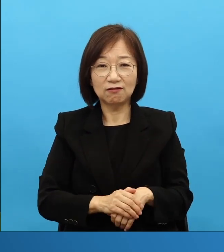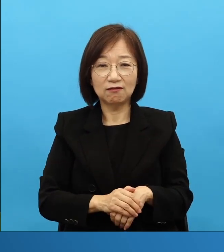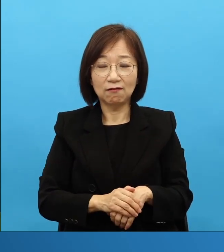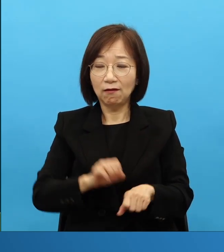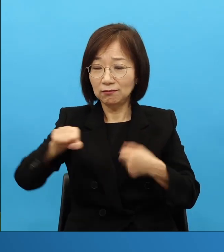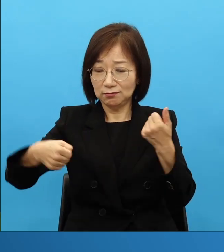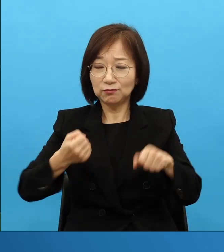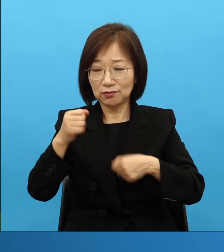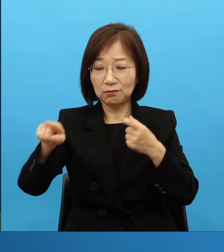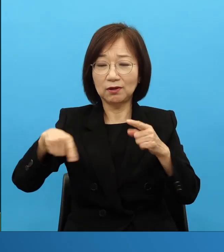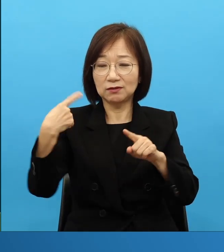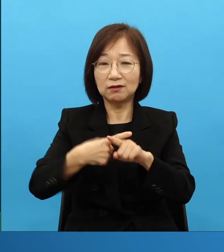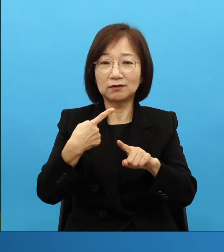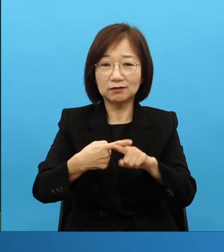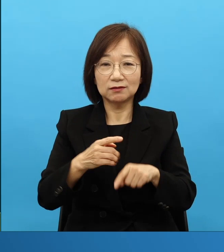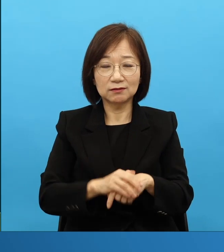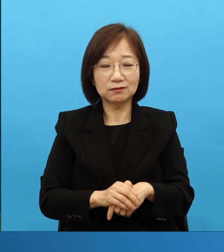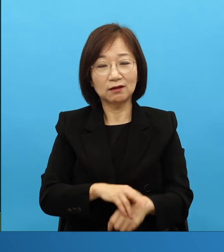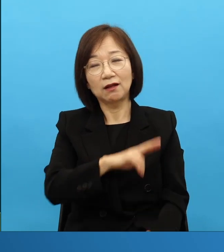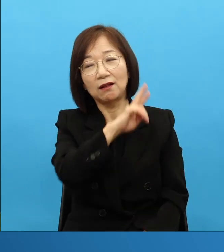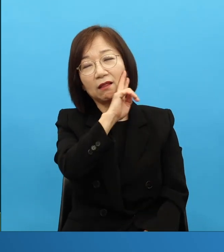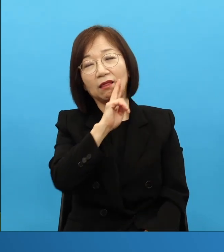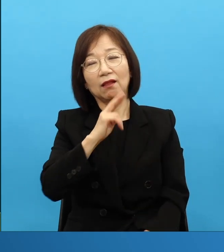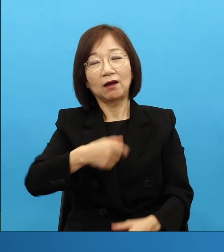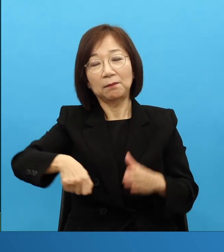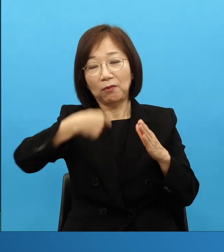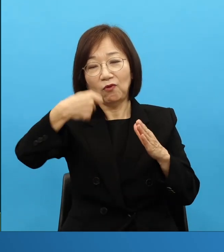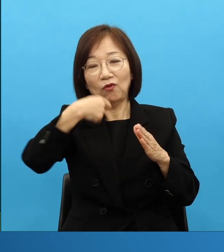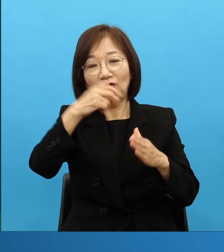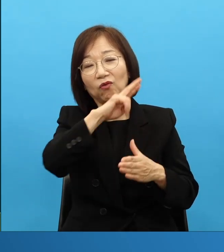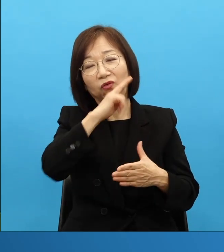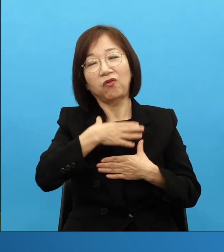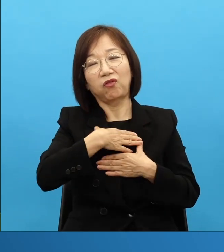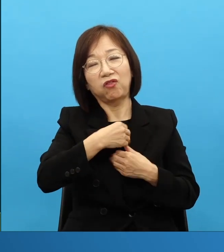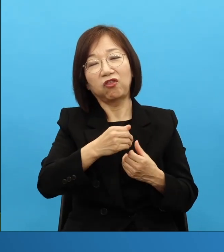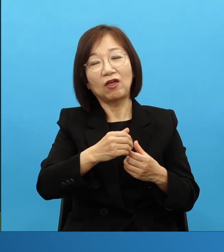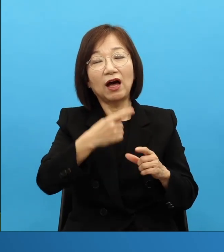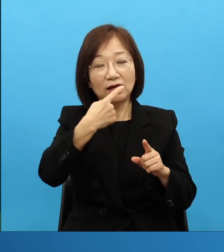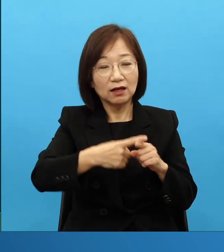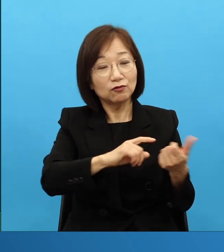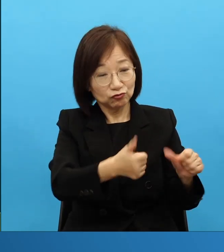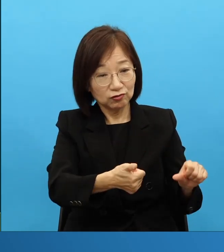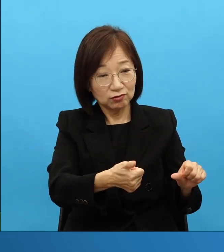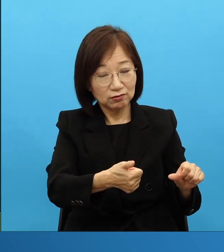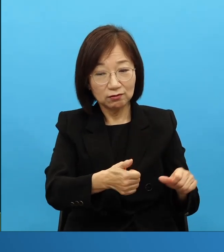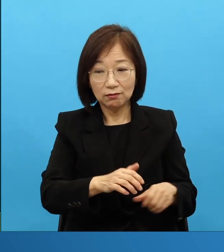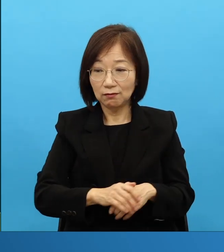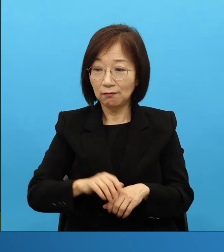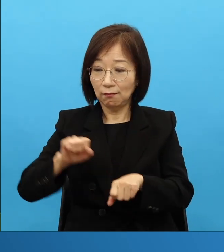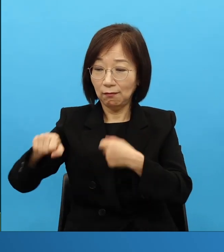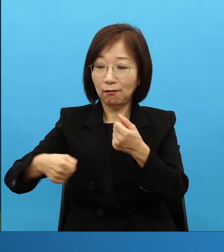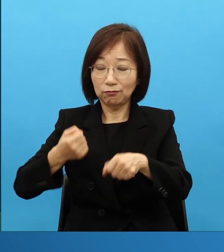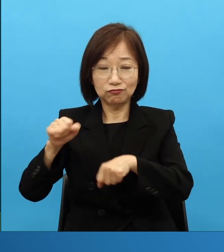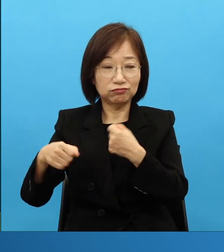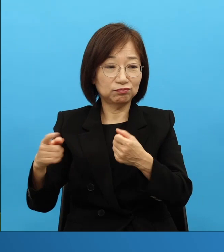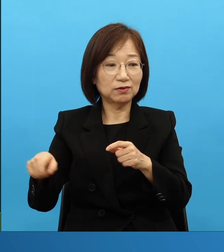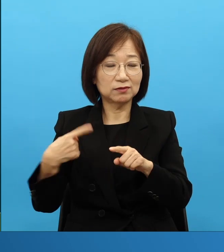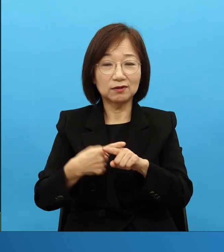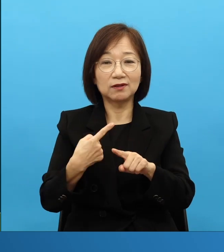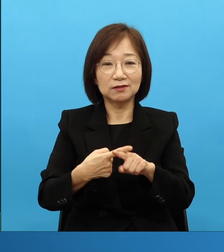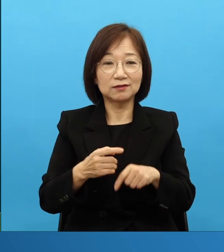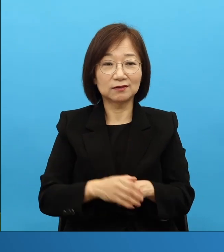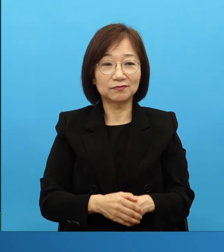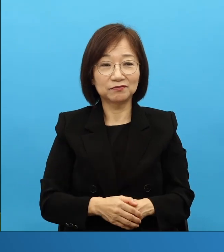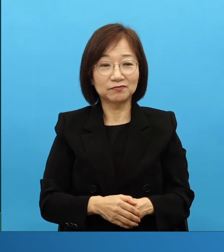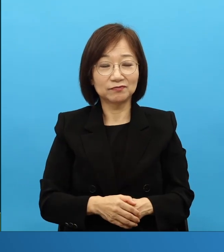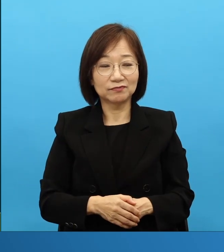살다 죽겠다는 거예요. they're just trying to live a good life, eat well, and try to die. 그런 것도 쇼펜하우 말대로 안 사는 게 더